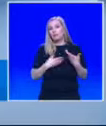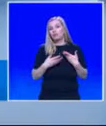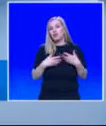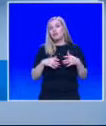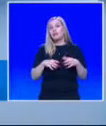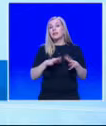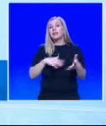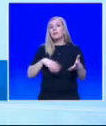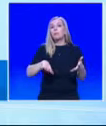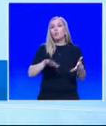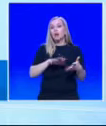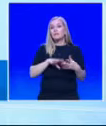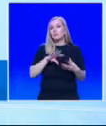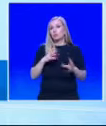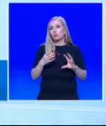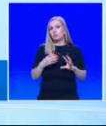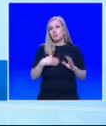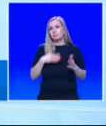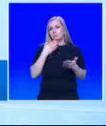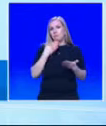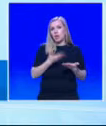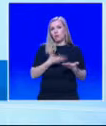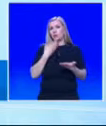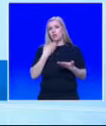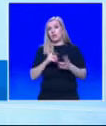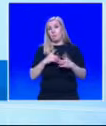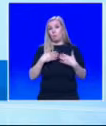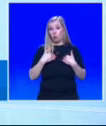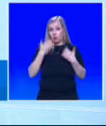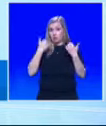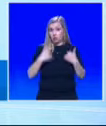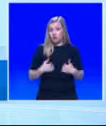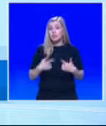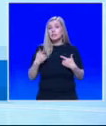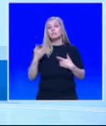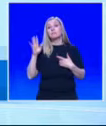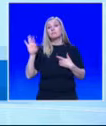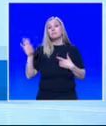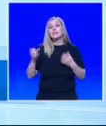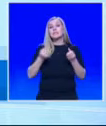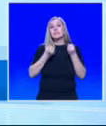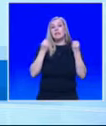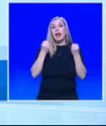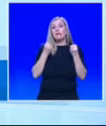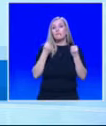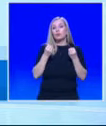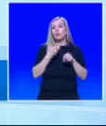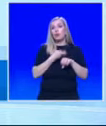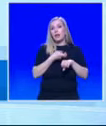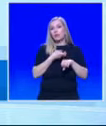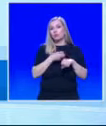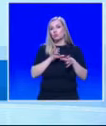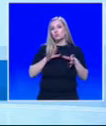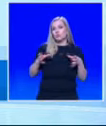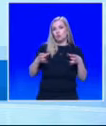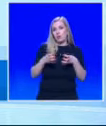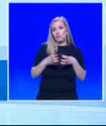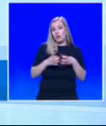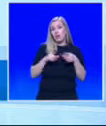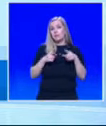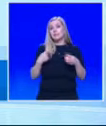с конкретни бюджетни предложения, които не са мои. Те са на здравното съсловие, на лекарското съсловие